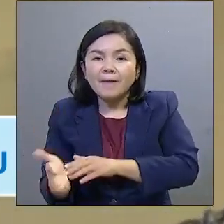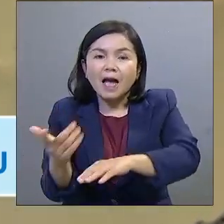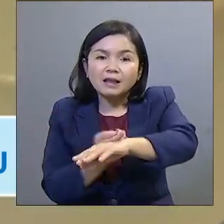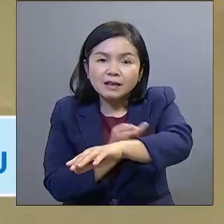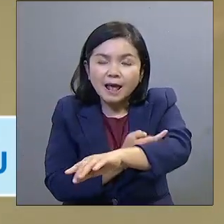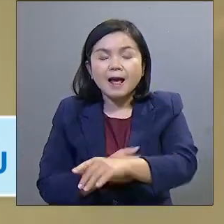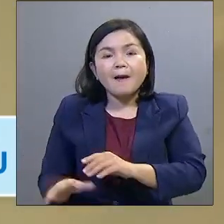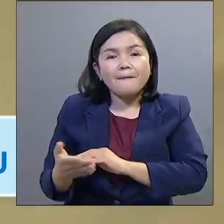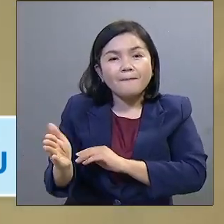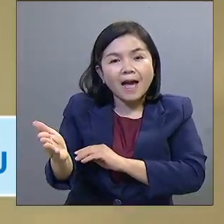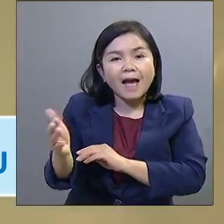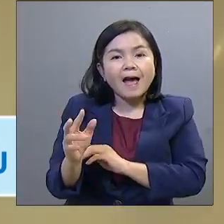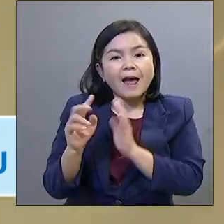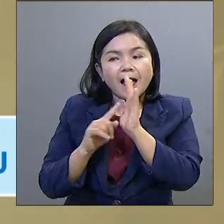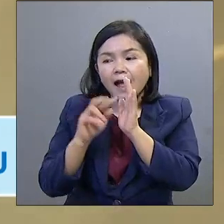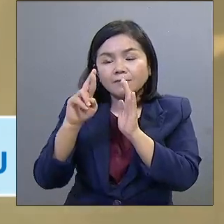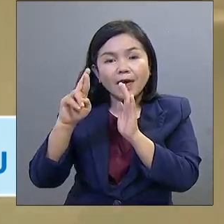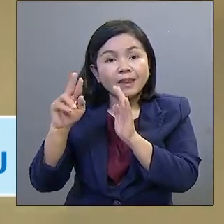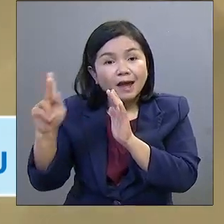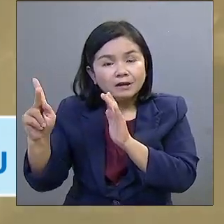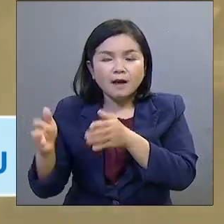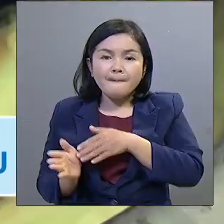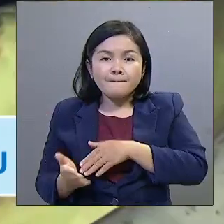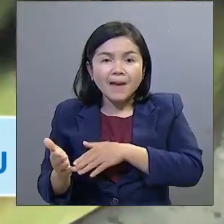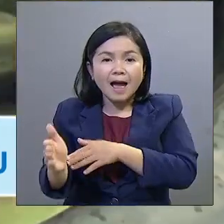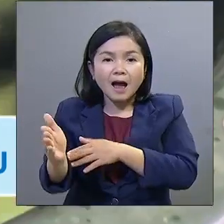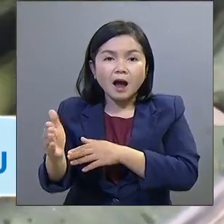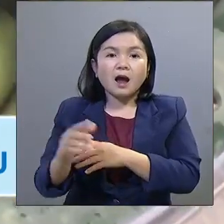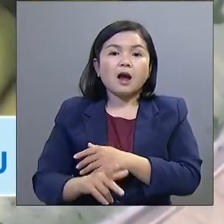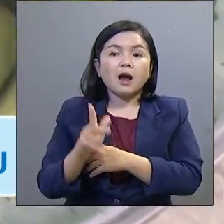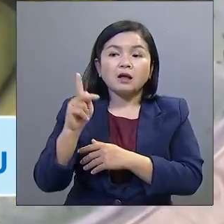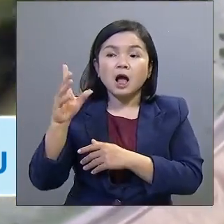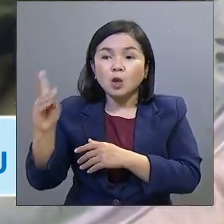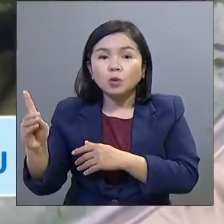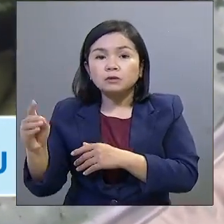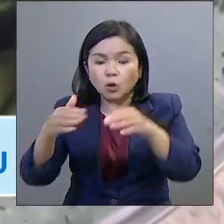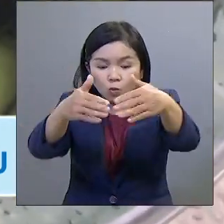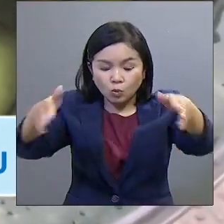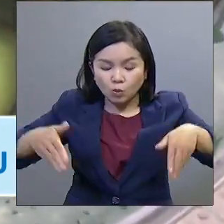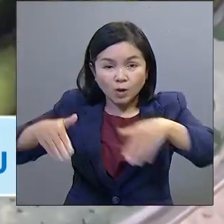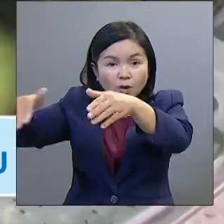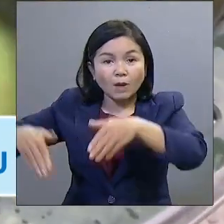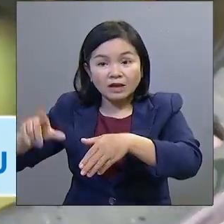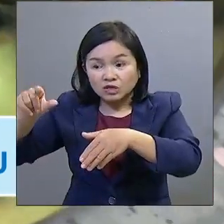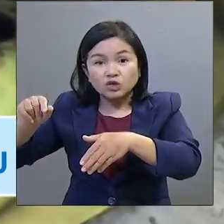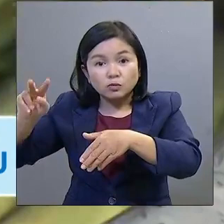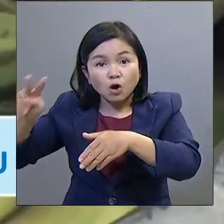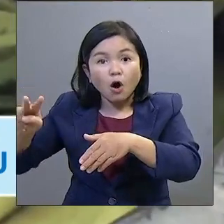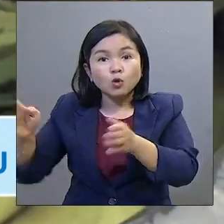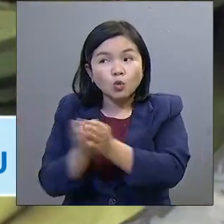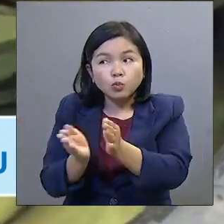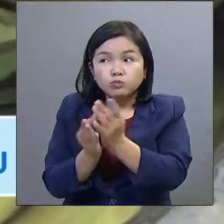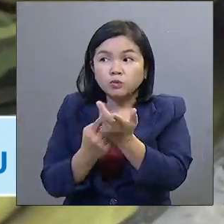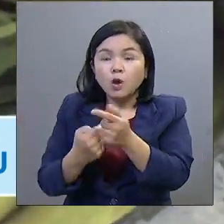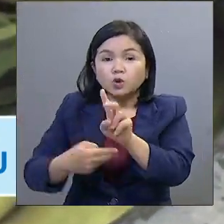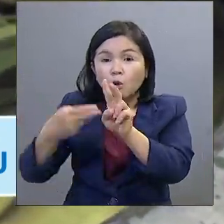าทับทิมปลาสวายแล้วก็ปลากดเหลืองรวมทั้งหมด22กระชังไม่น่าใช้อาชีพเสริมแล้วนะคะหรือประมาณ 20,000 กว่าตัว